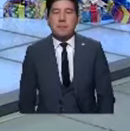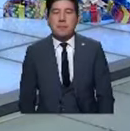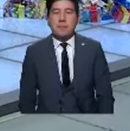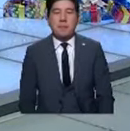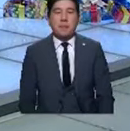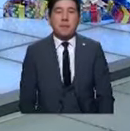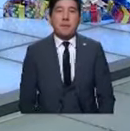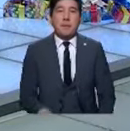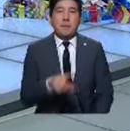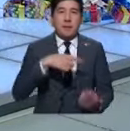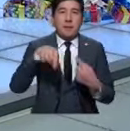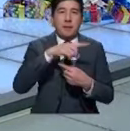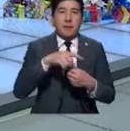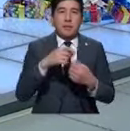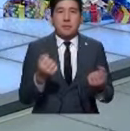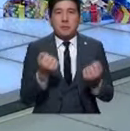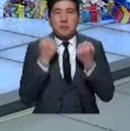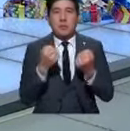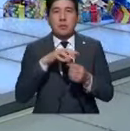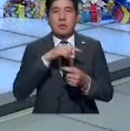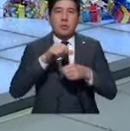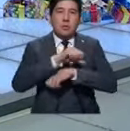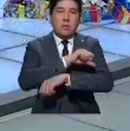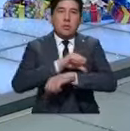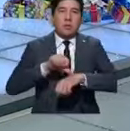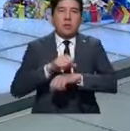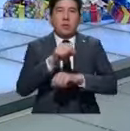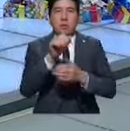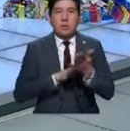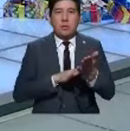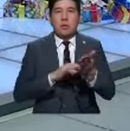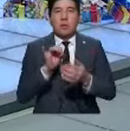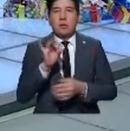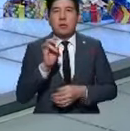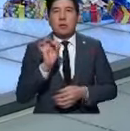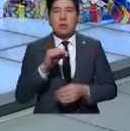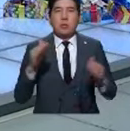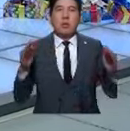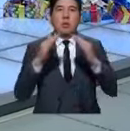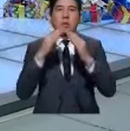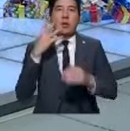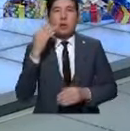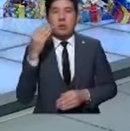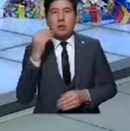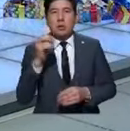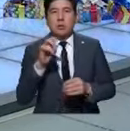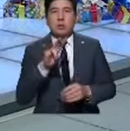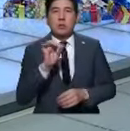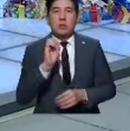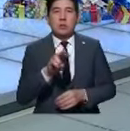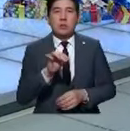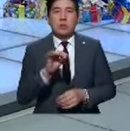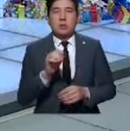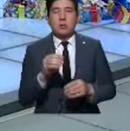Наши спортсмены, раздвинувшие привычные границы возможного, восхищенные иностранцы в горах Алматы, артисты на нью-йоркском Таймс-сквер,